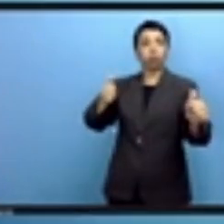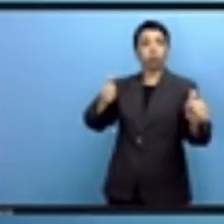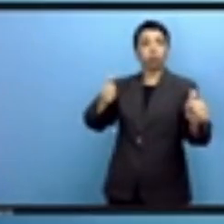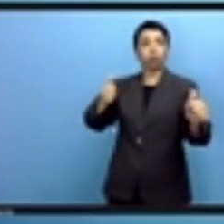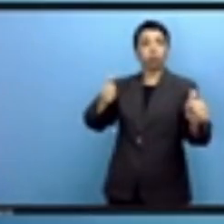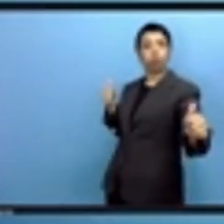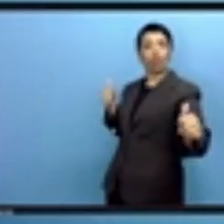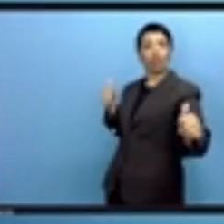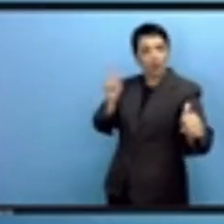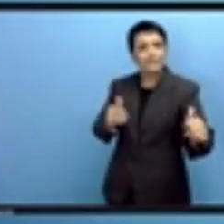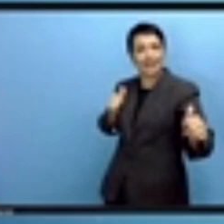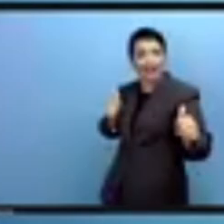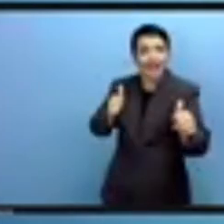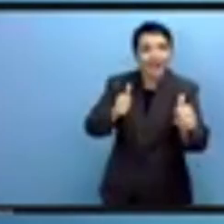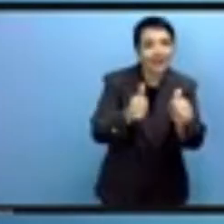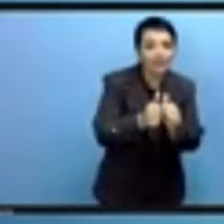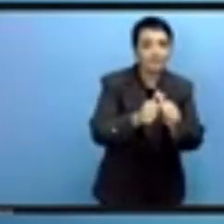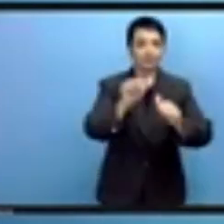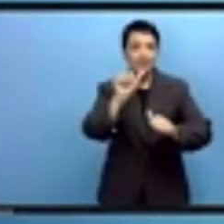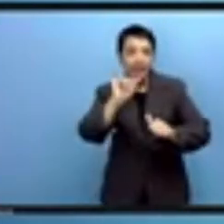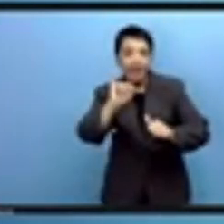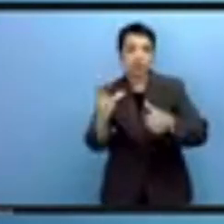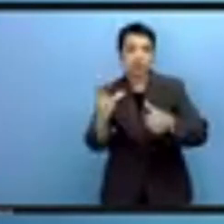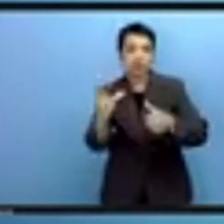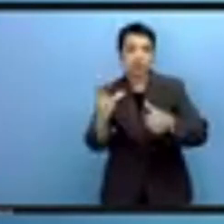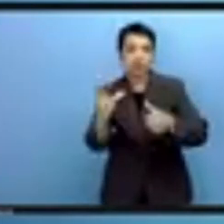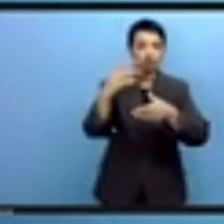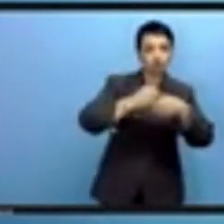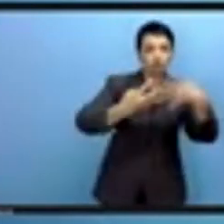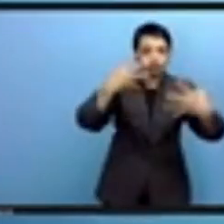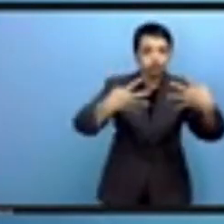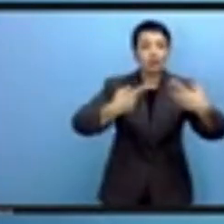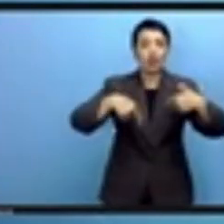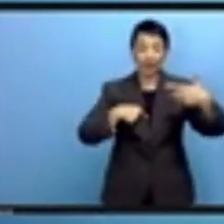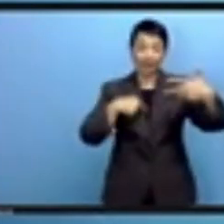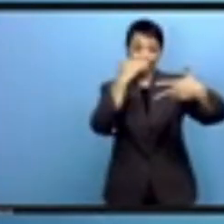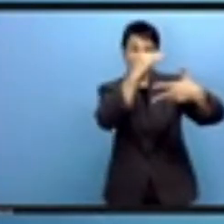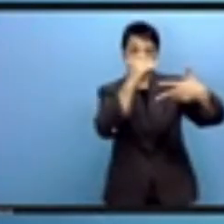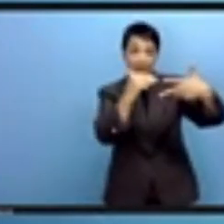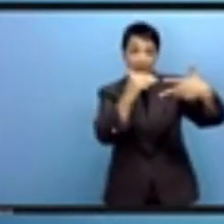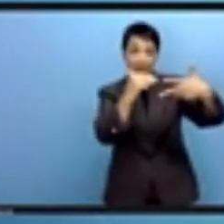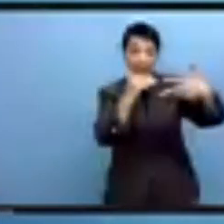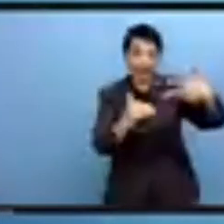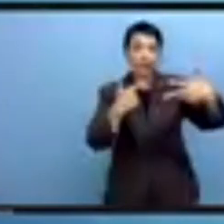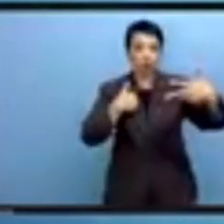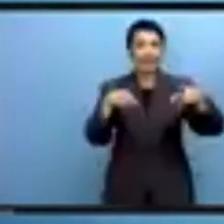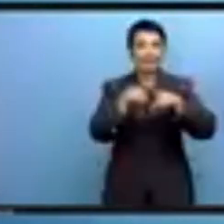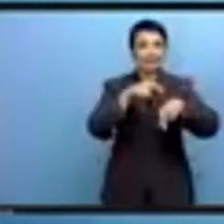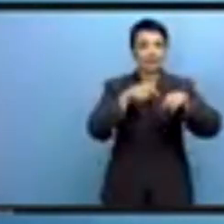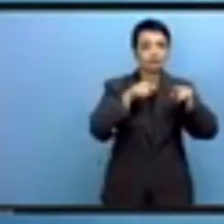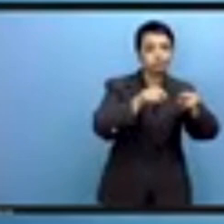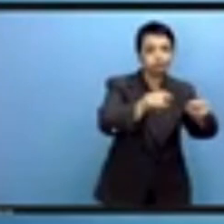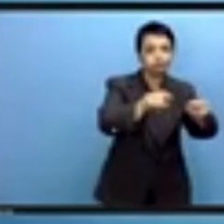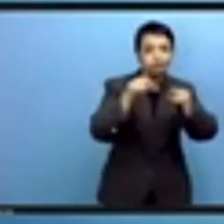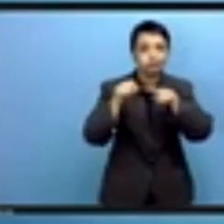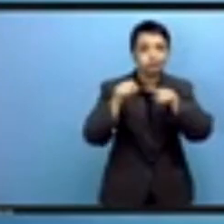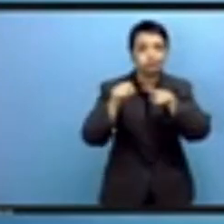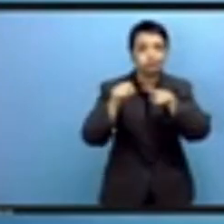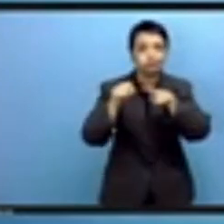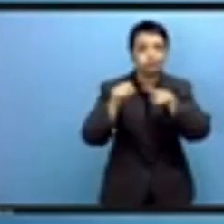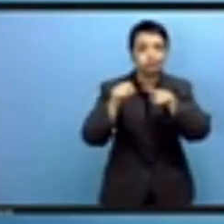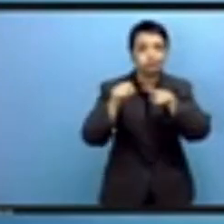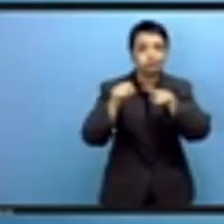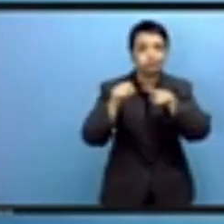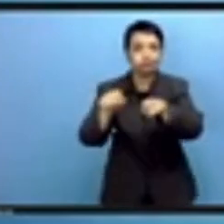个人所面临的挑战。我们需要确保非洲不会在这个数据和 AI 的这个竞争中落后，因此我